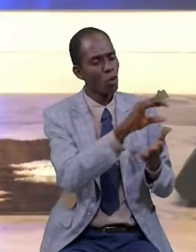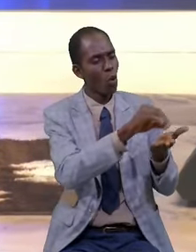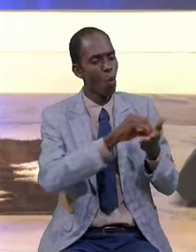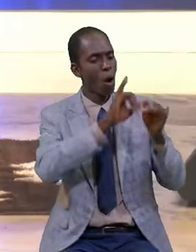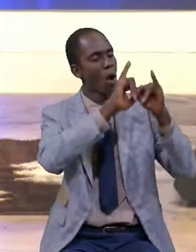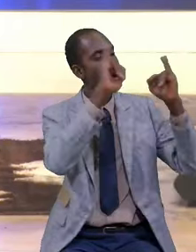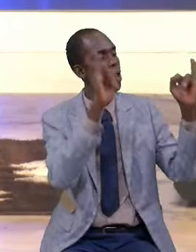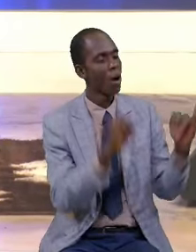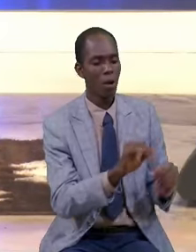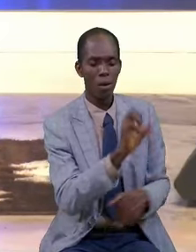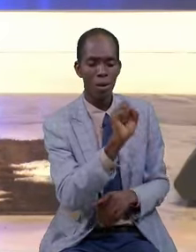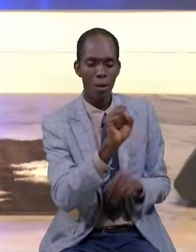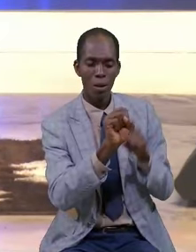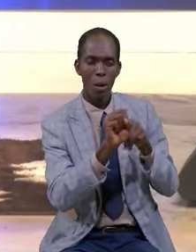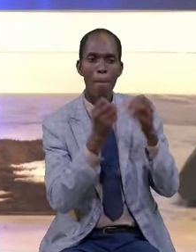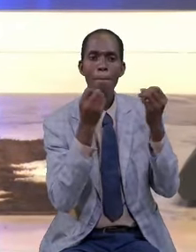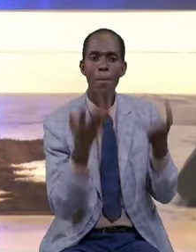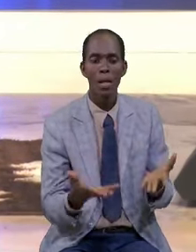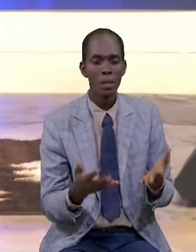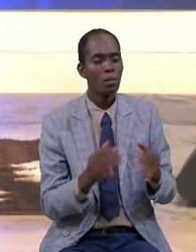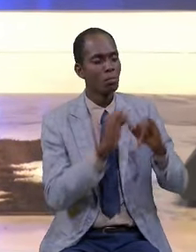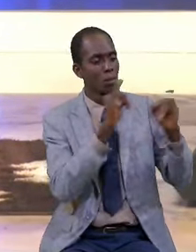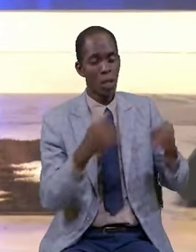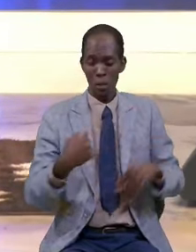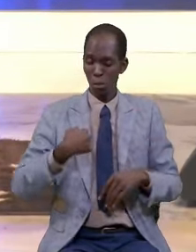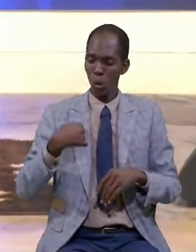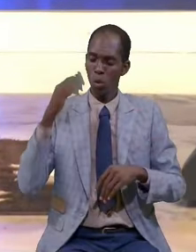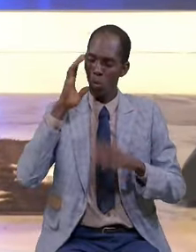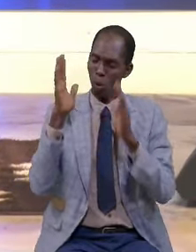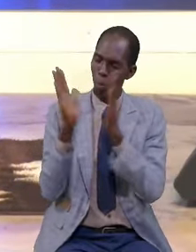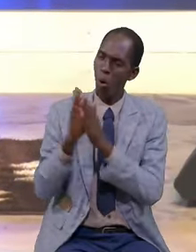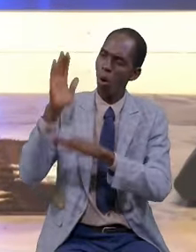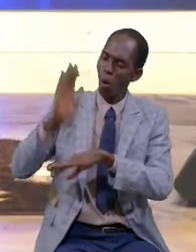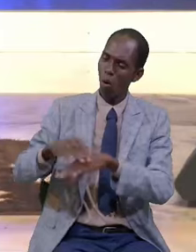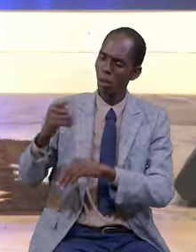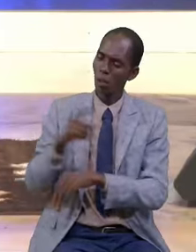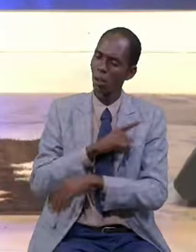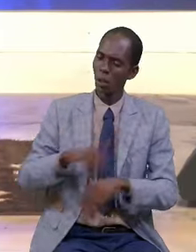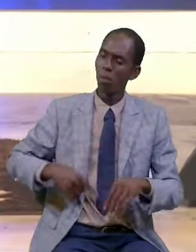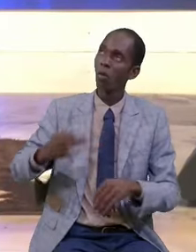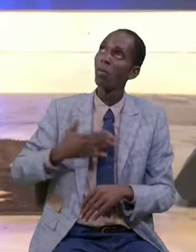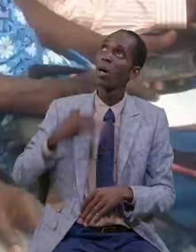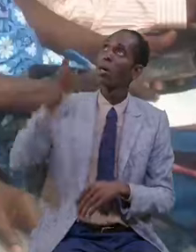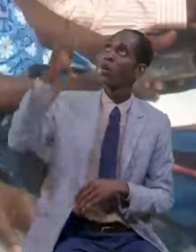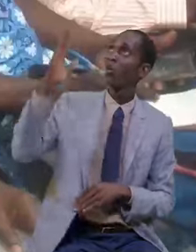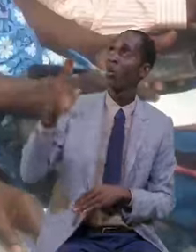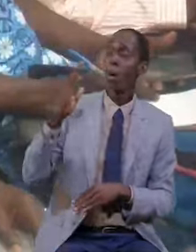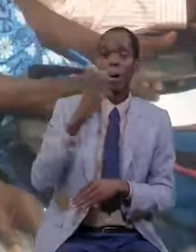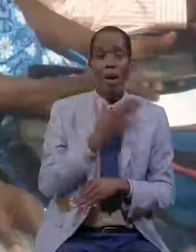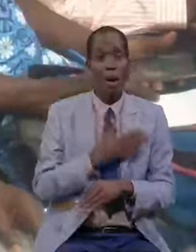et moi j'invoquerai le nom de l'Éternel, le Dieu qui répond par le